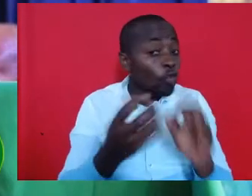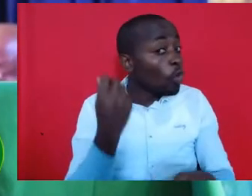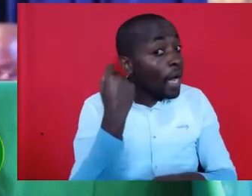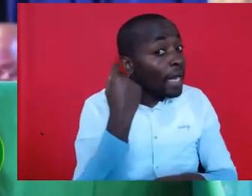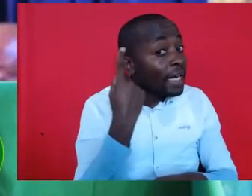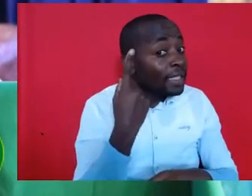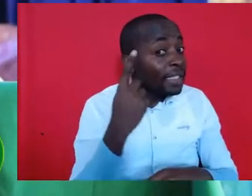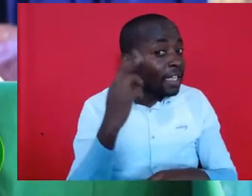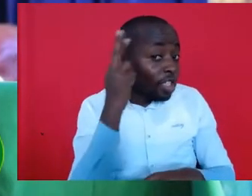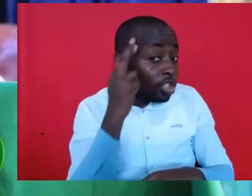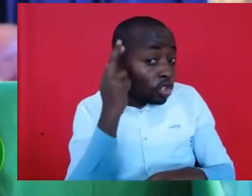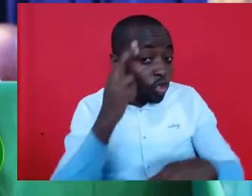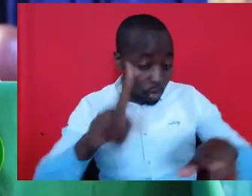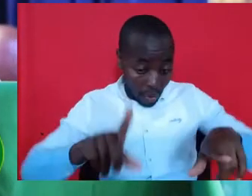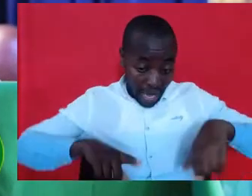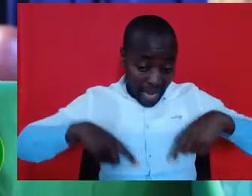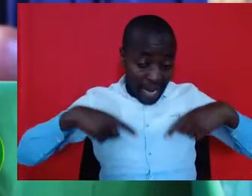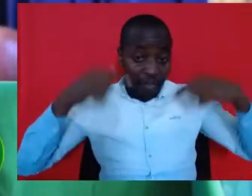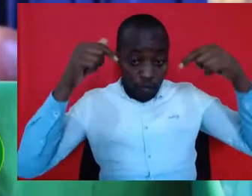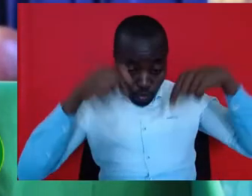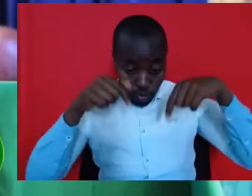kuwa hai siku ya leo.